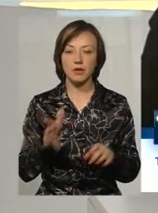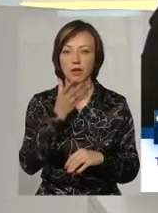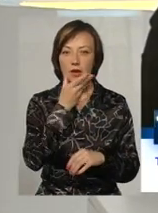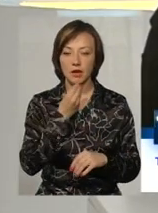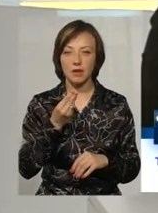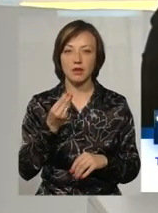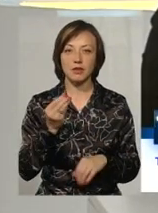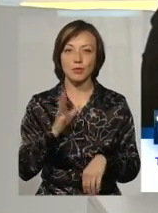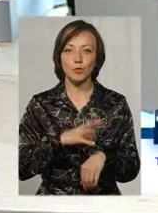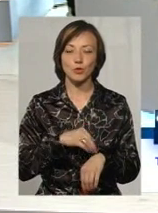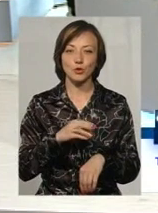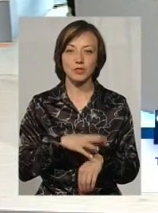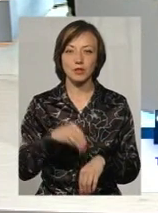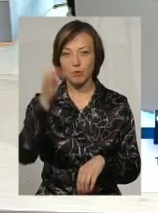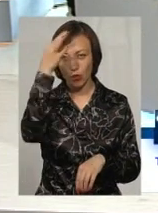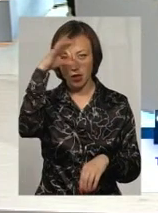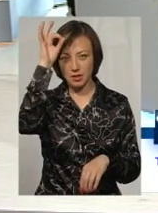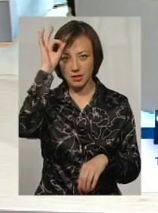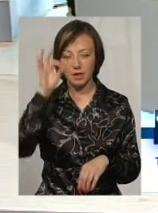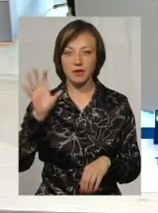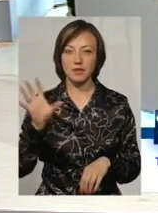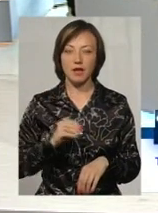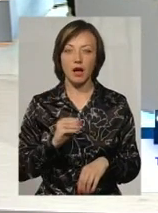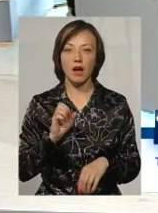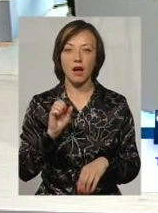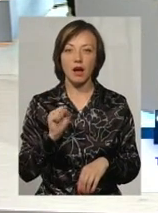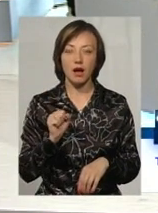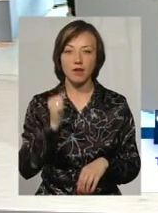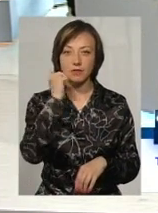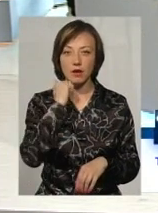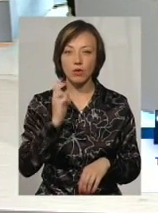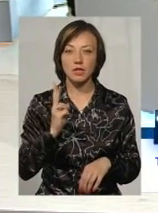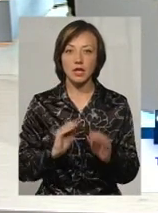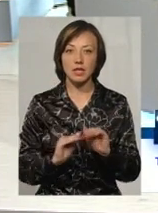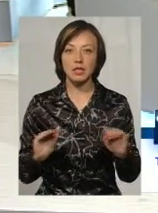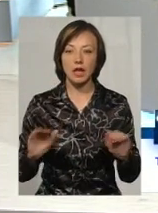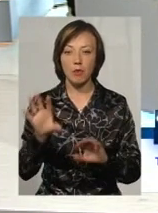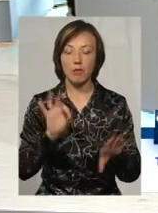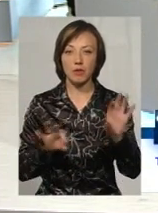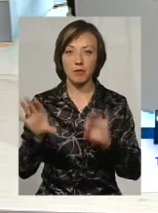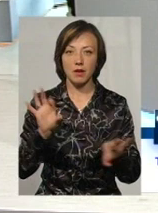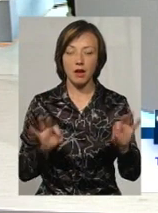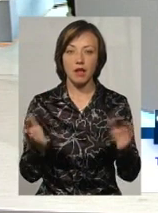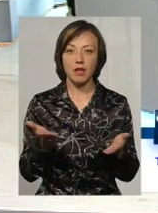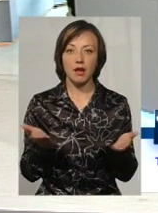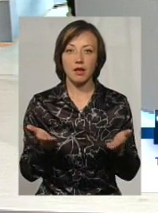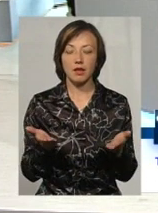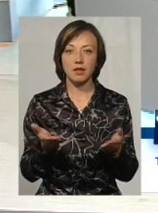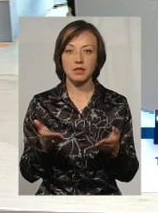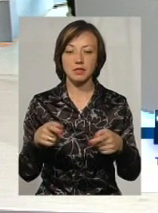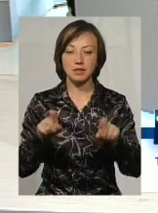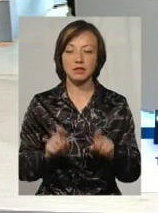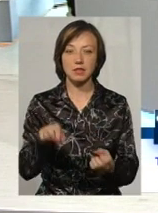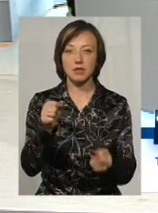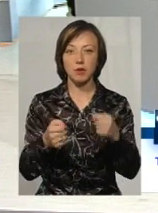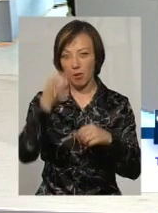гарні, пушисті, поліція, вся. А в Старокостянтинові дітей понабирали, яких сіли за кермо